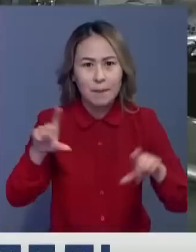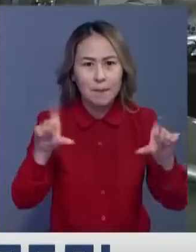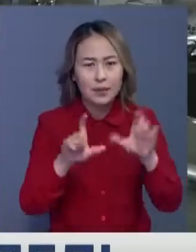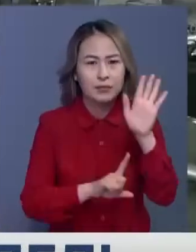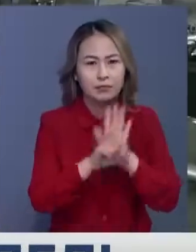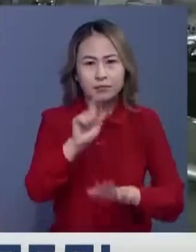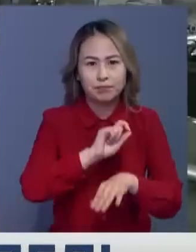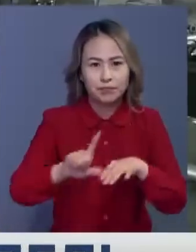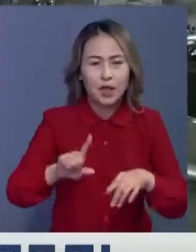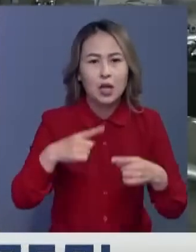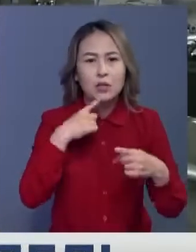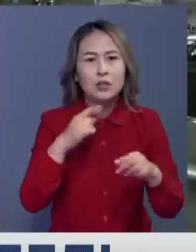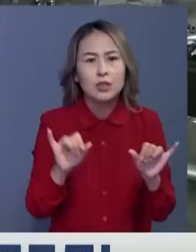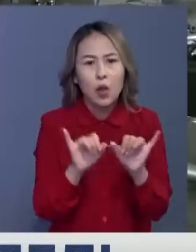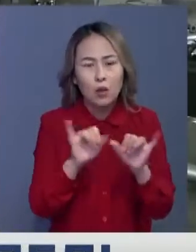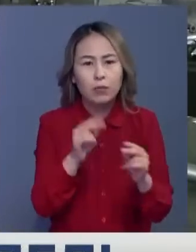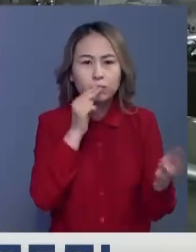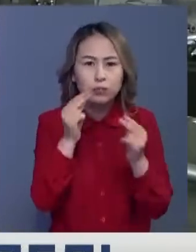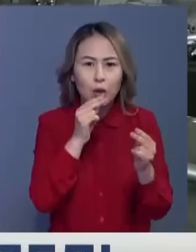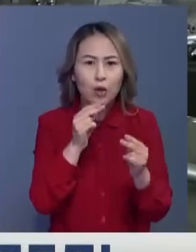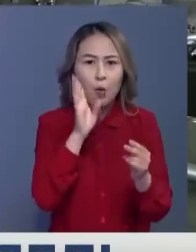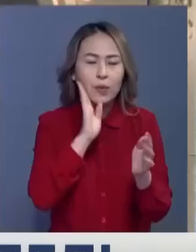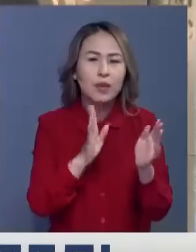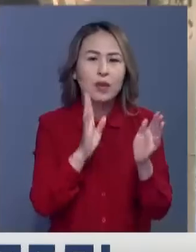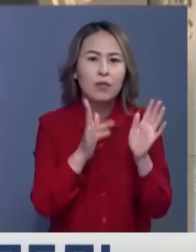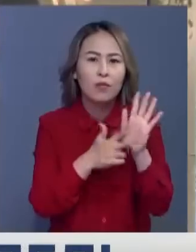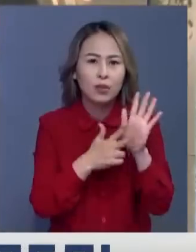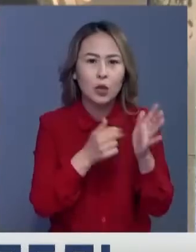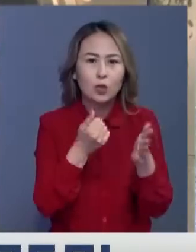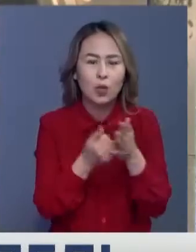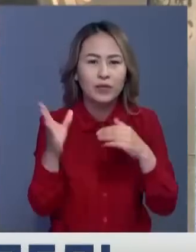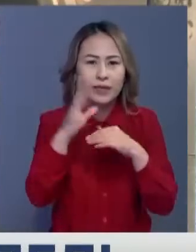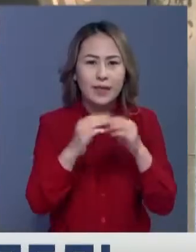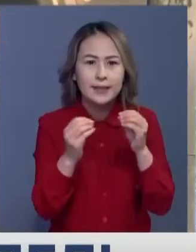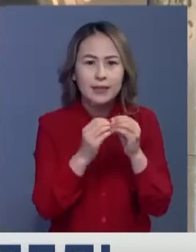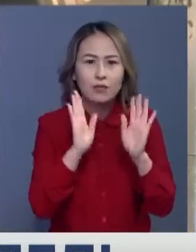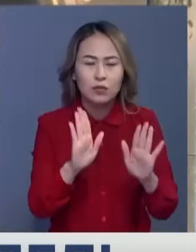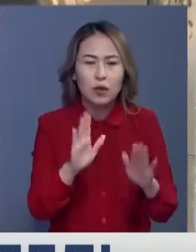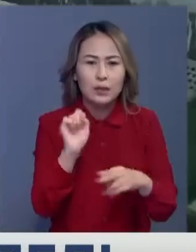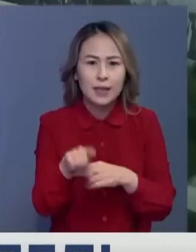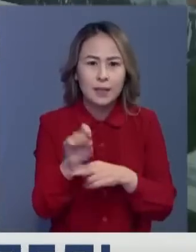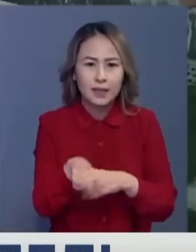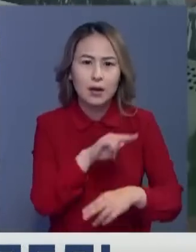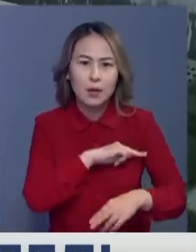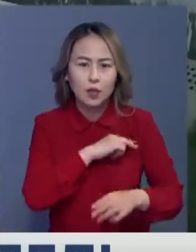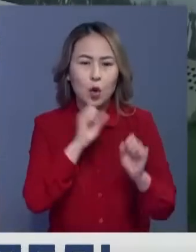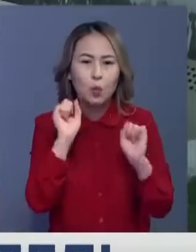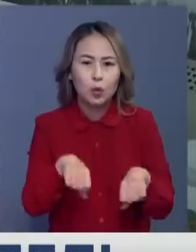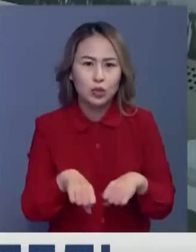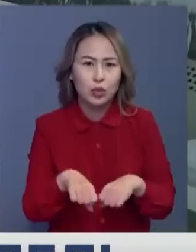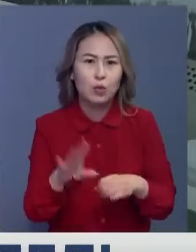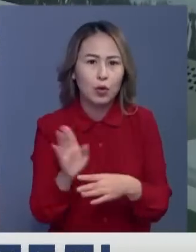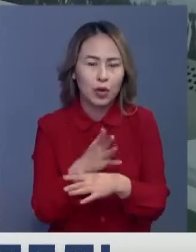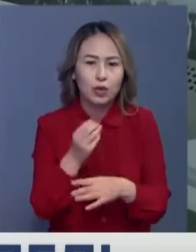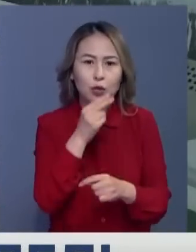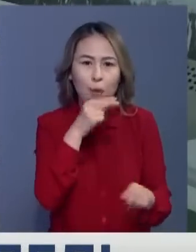жұмысын бастайды. Ал асханалар мен тамақтану орындары таңғы 8-ден кешкі 10-ға дейін онлайн тапсырыс арқылы қызмет көрсетеді.